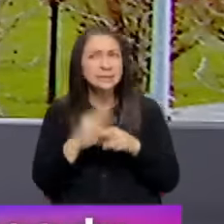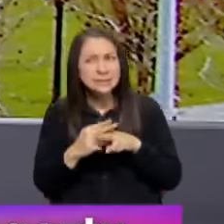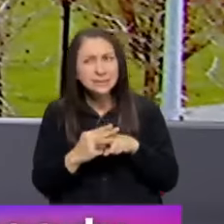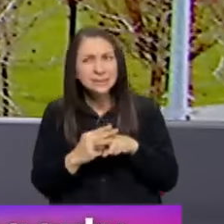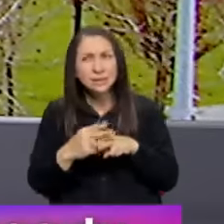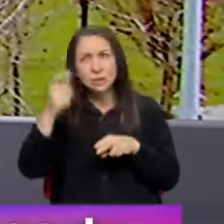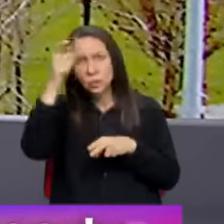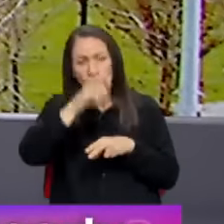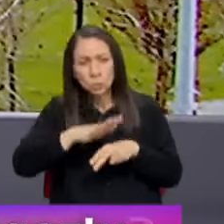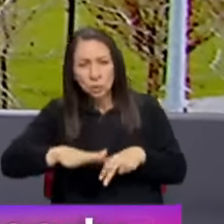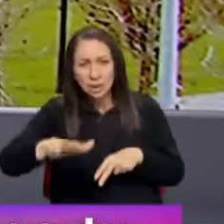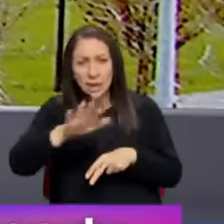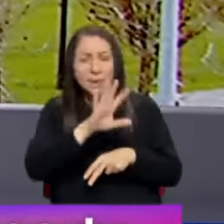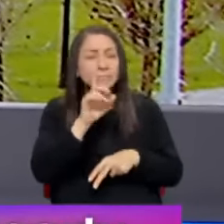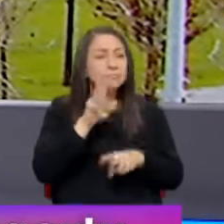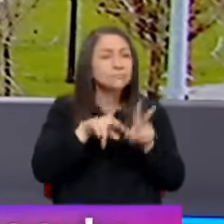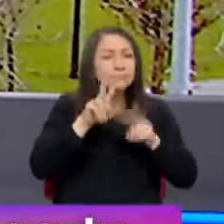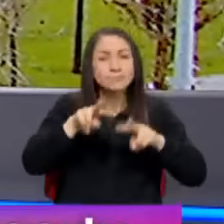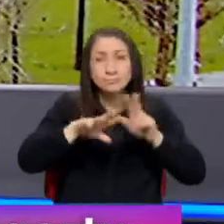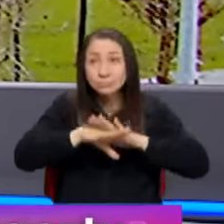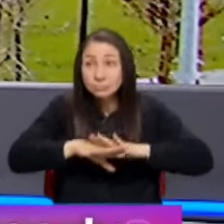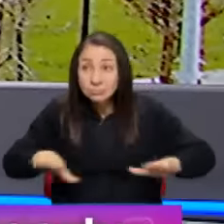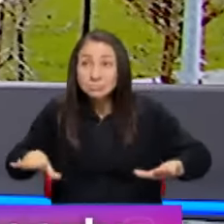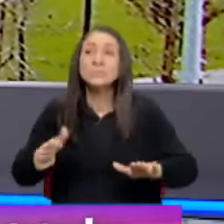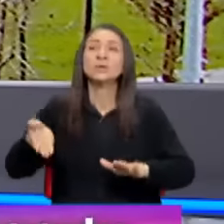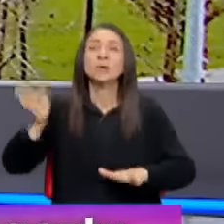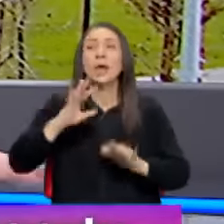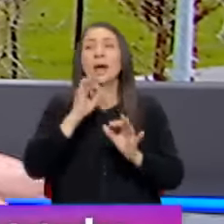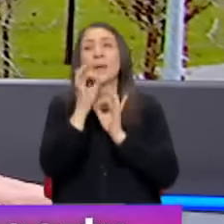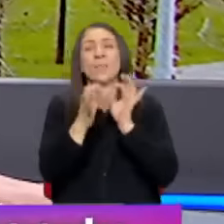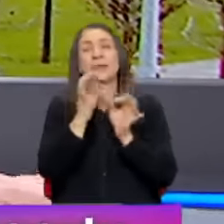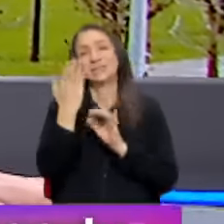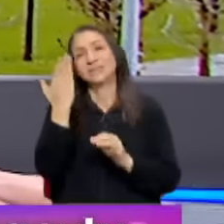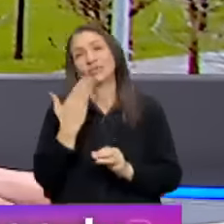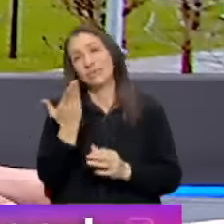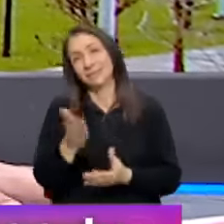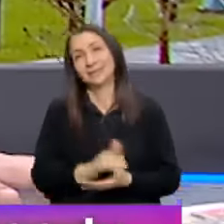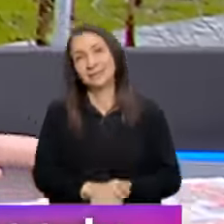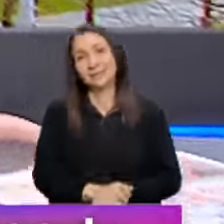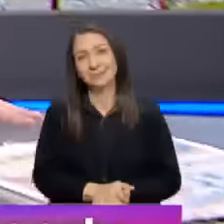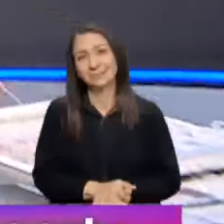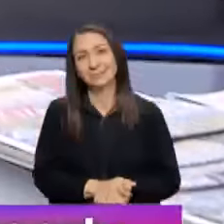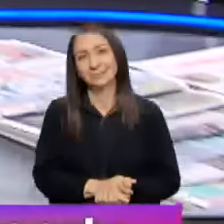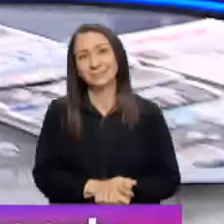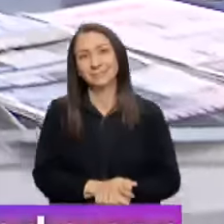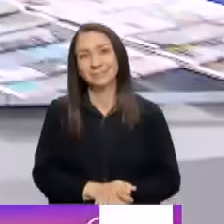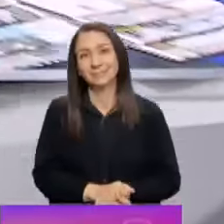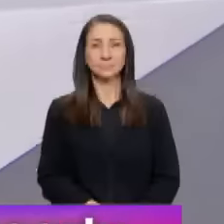şekilde Türkiye turu yapacağız. Sonra da haberlerimiz izleyeceksiniz.